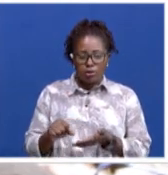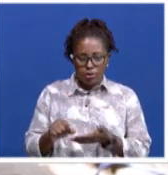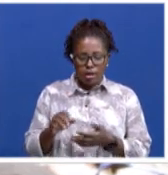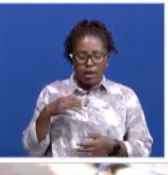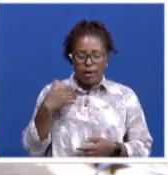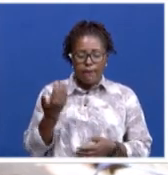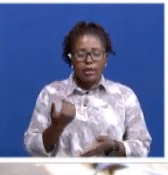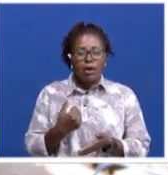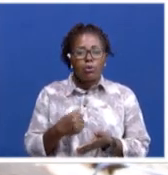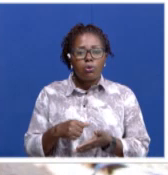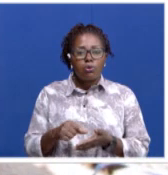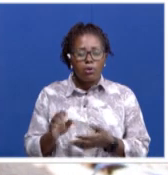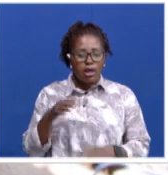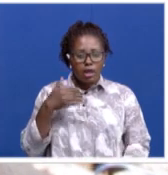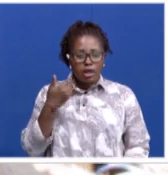sama